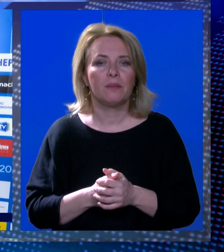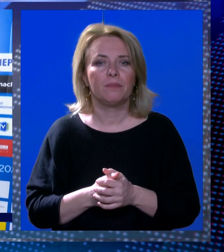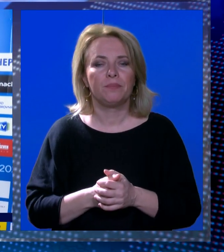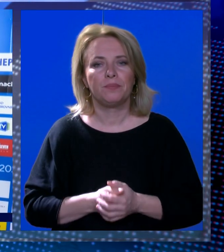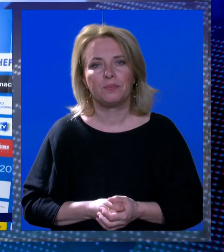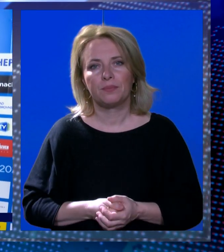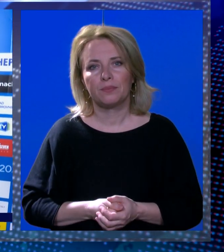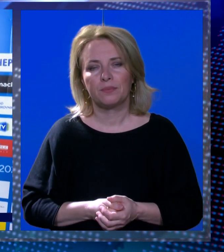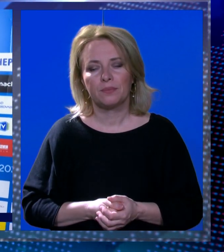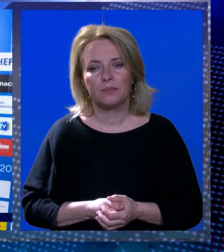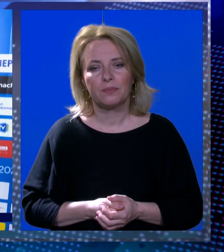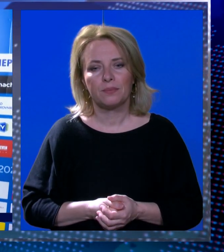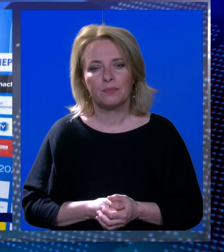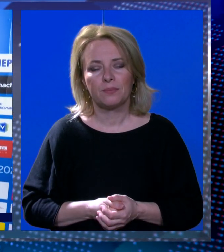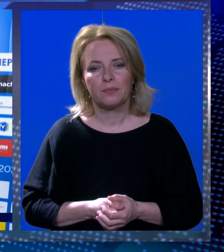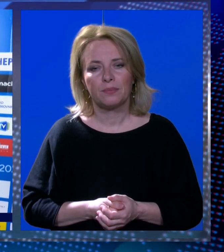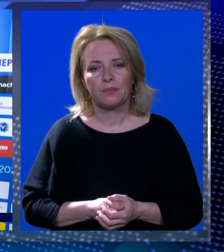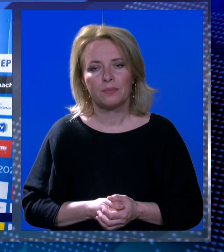mislim da ćemo imati šanse sa svakim.